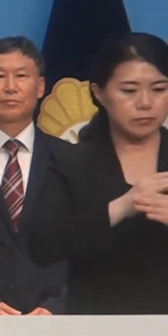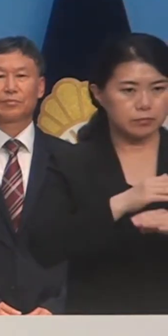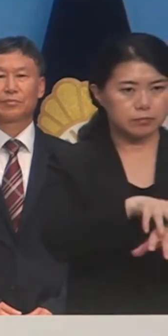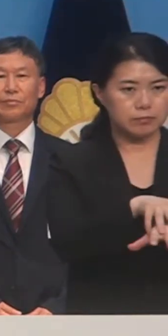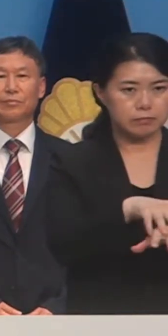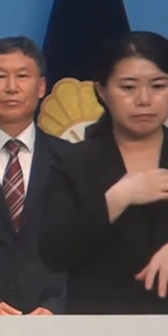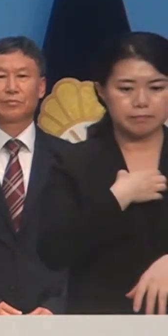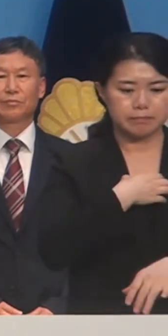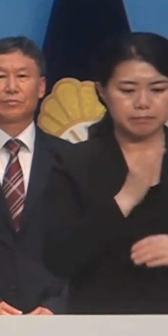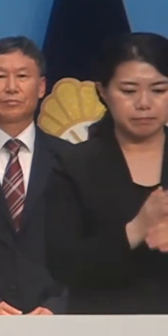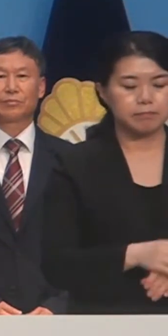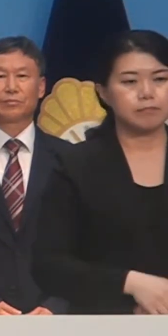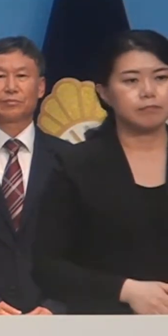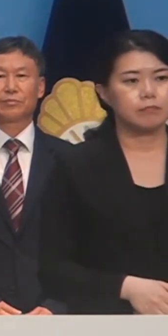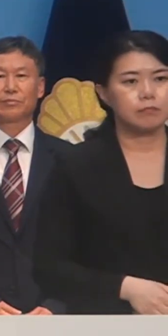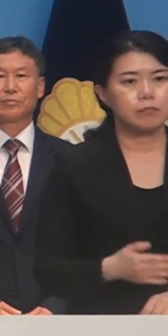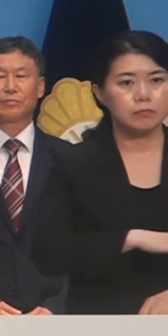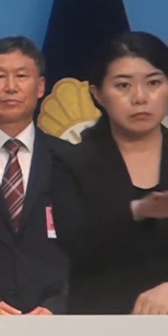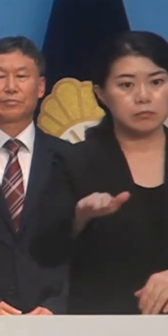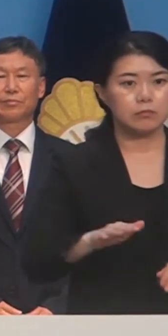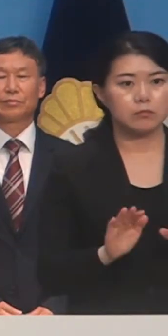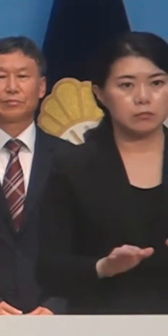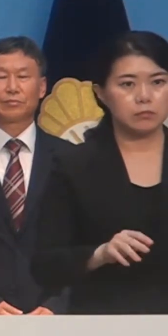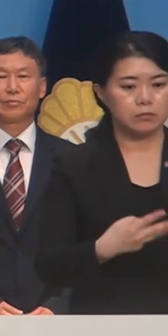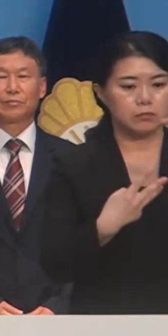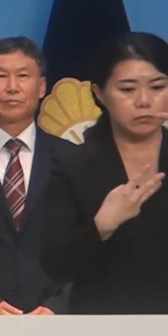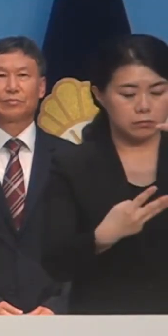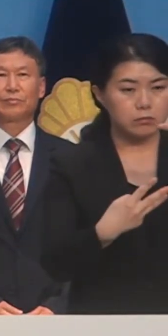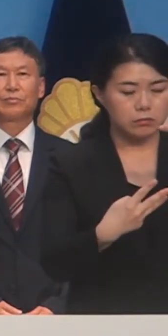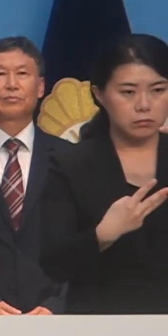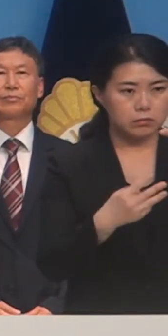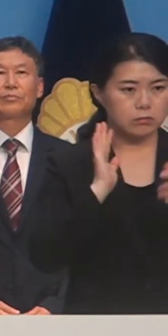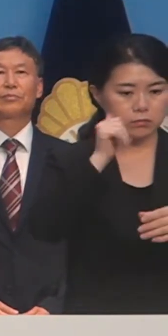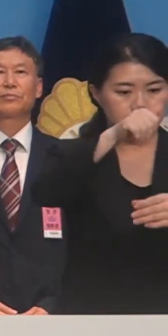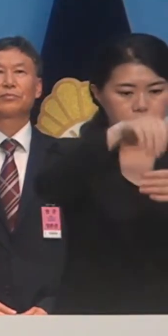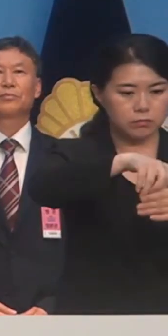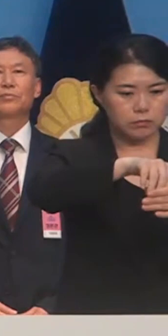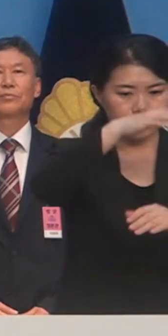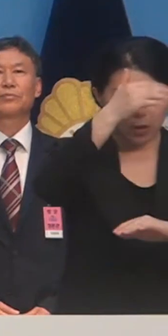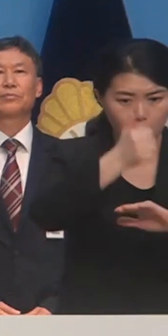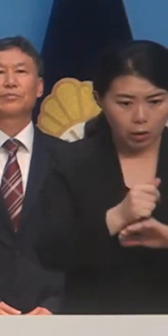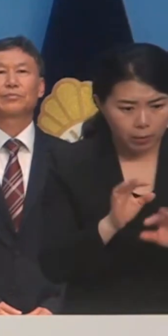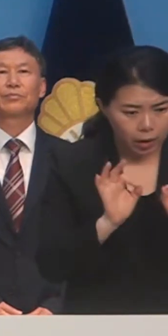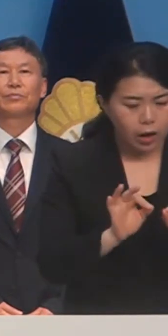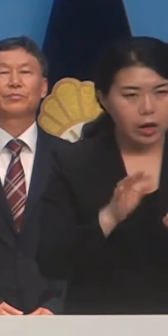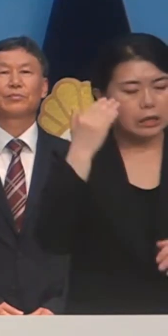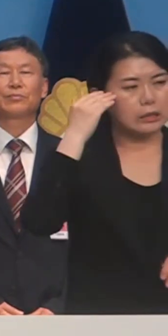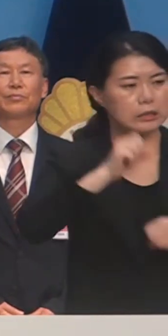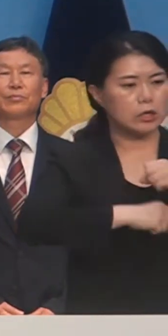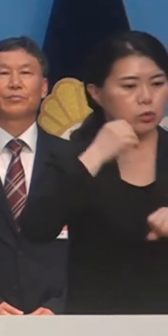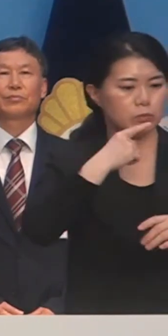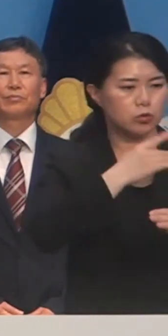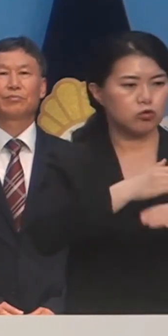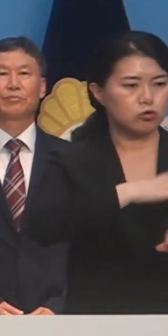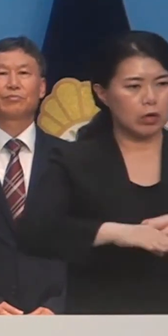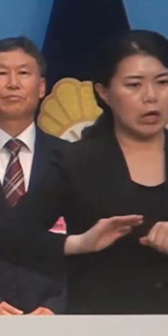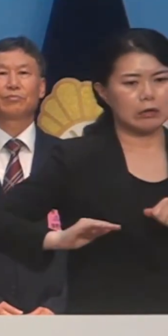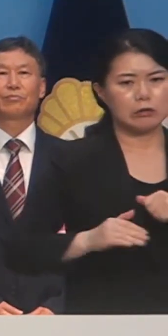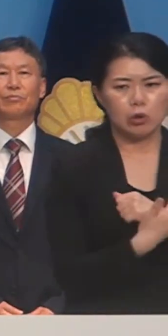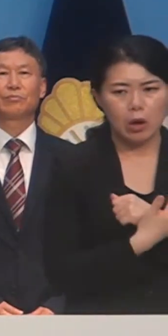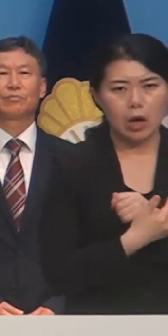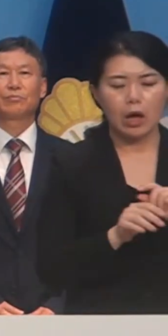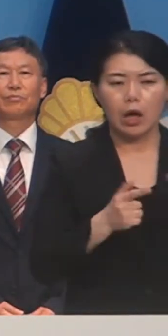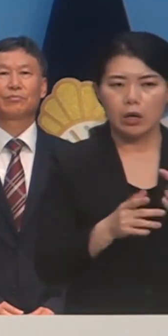체제가 위협받고 있다. 우리는 이번 6.3 방제 조기 대선의 결과에 따라 자유민주주의 체제를